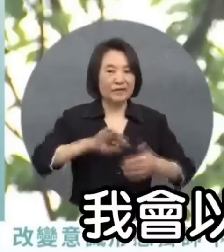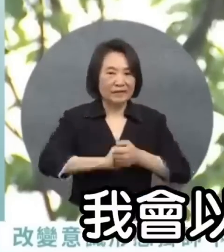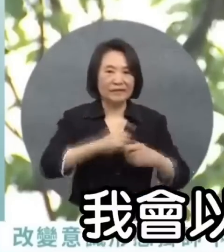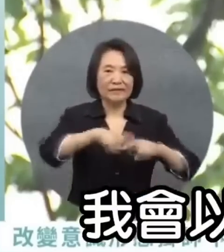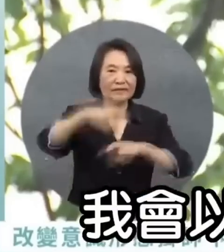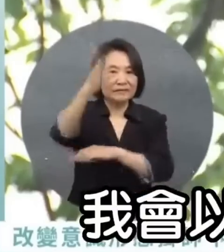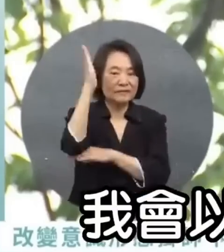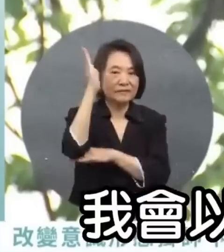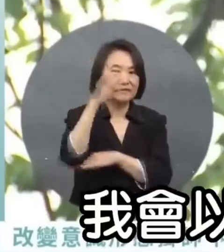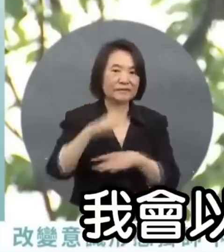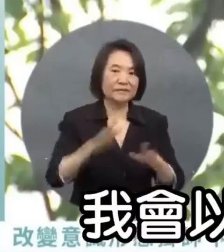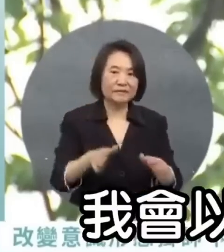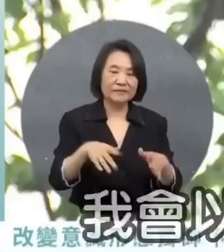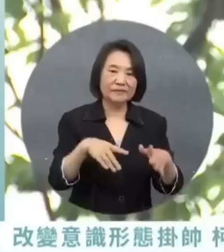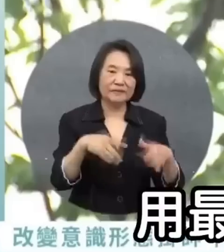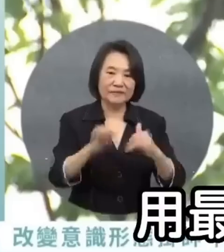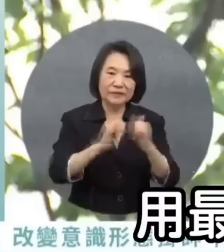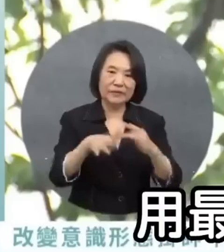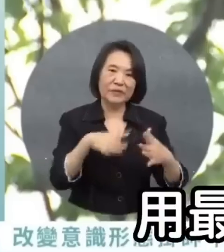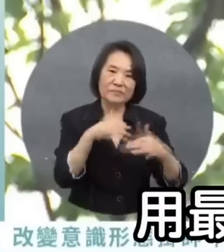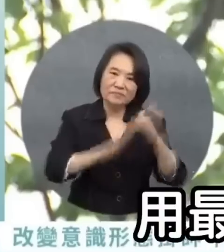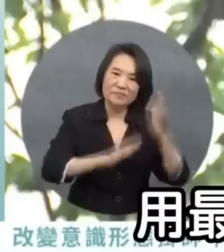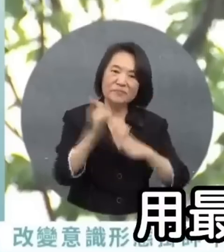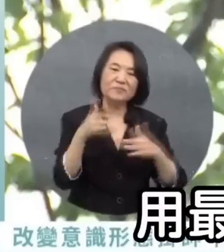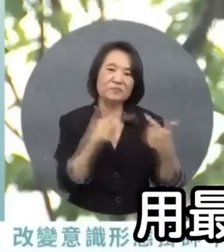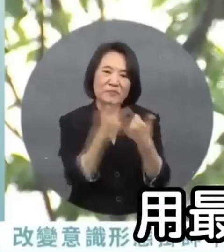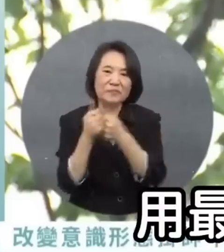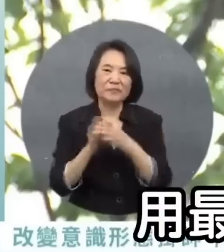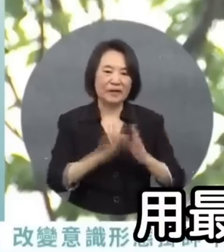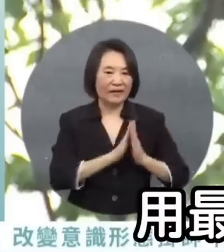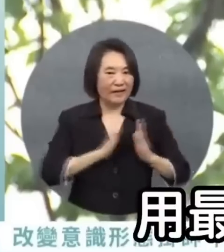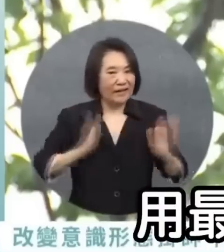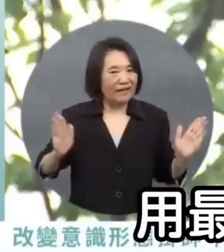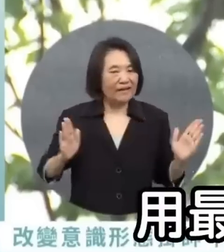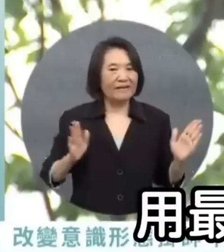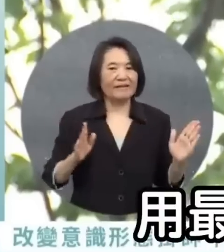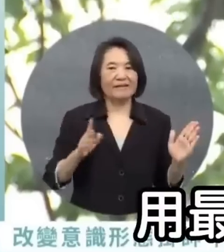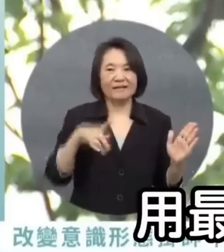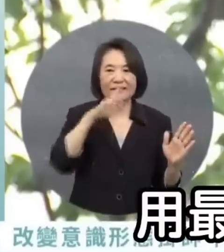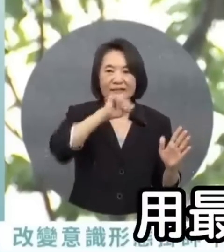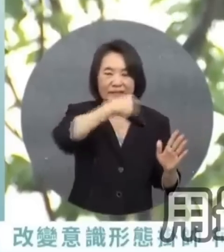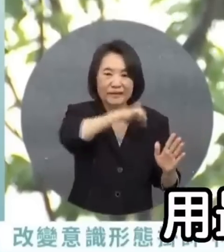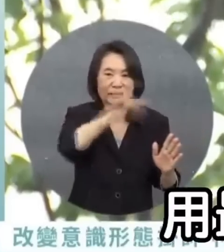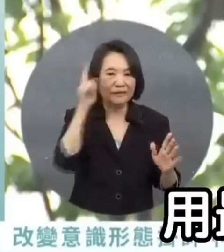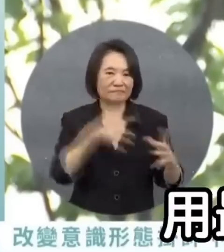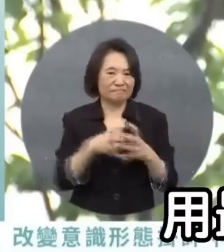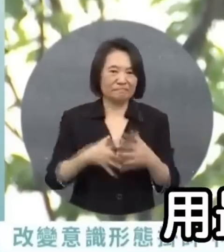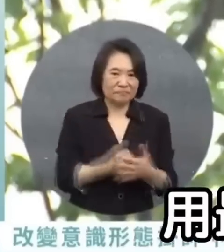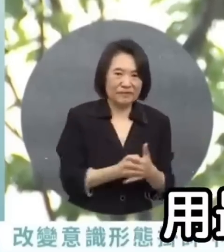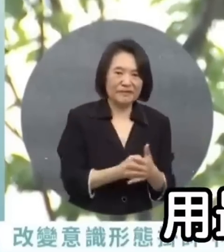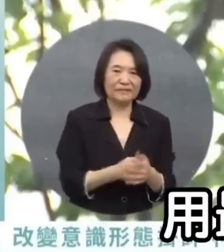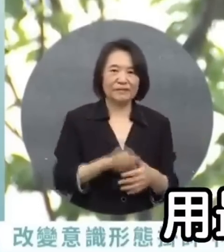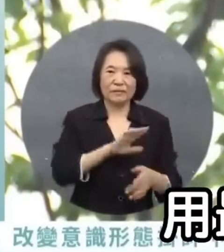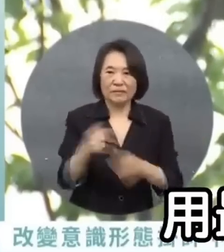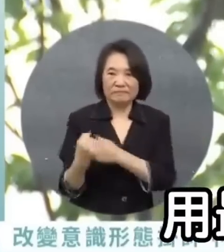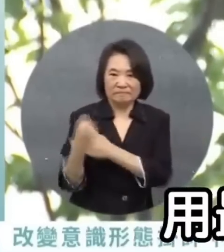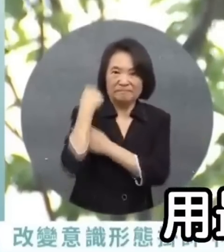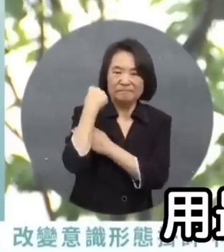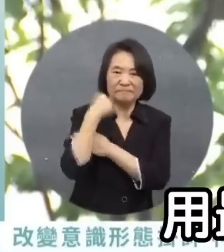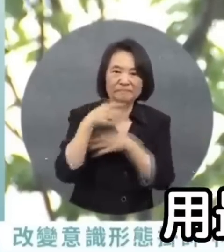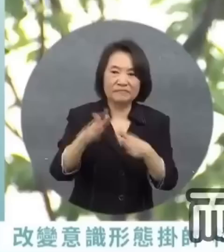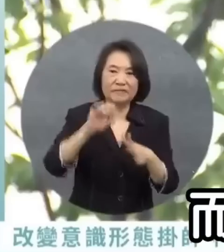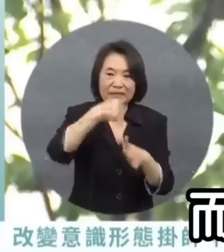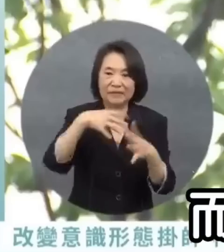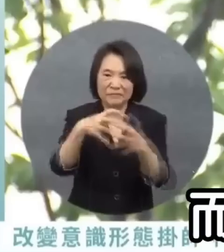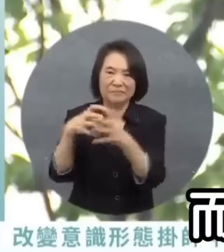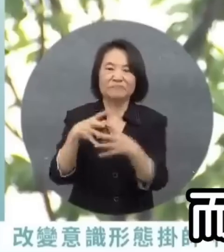政府创造和谐社会，用最大的包容让台湾团结，用最大的力气团结台